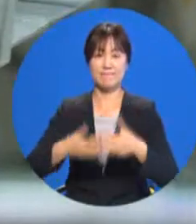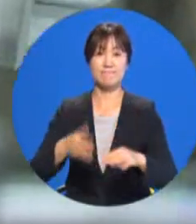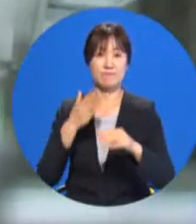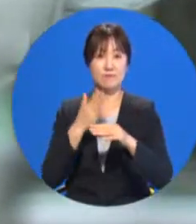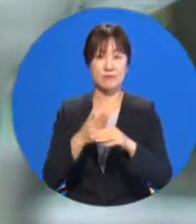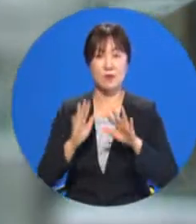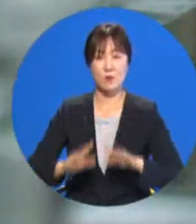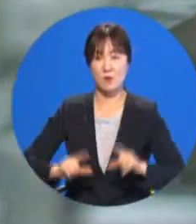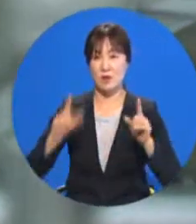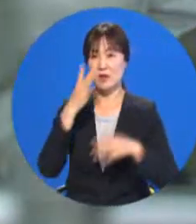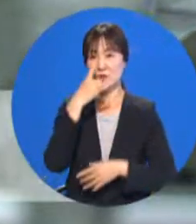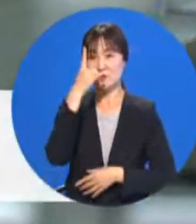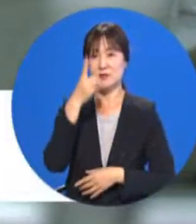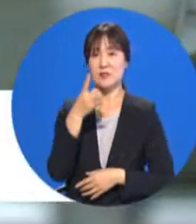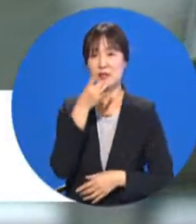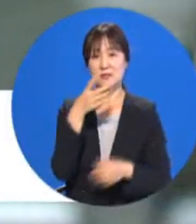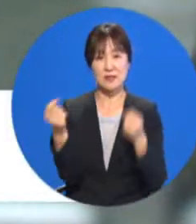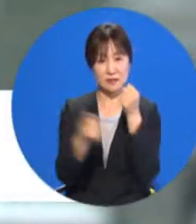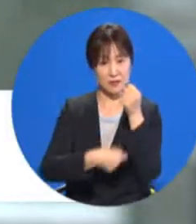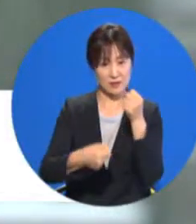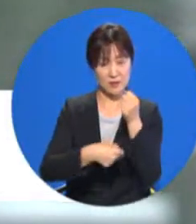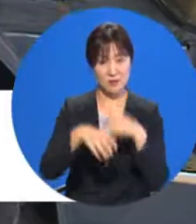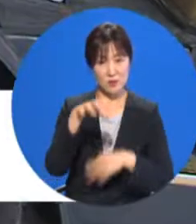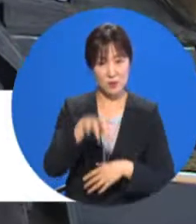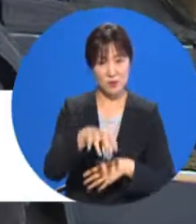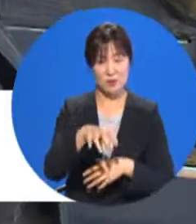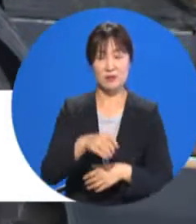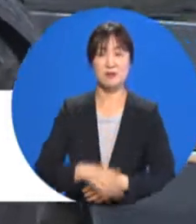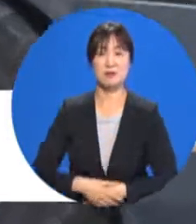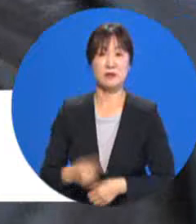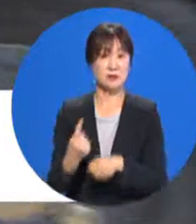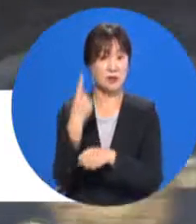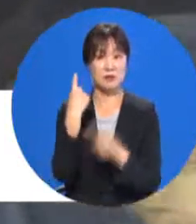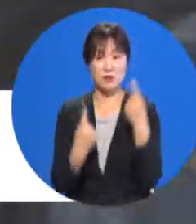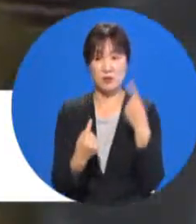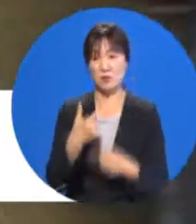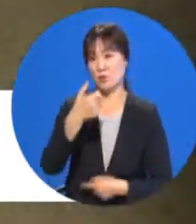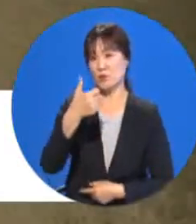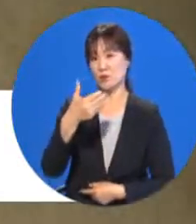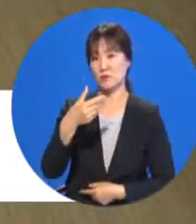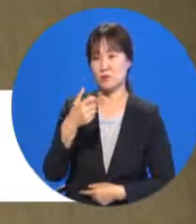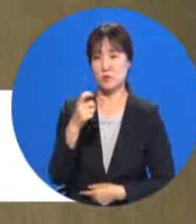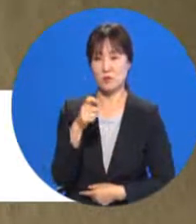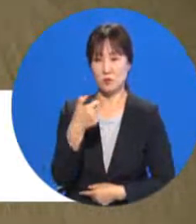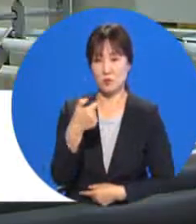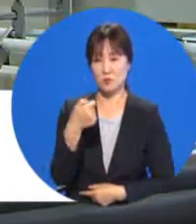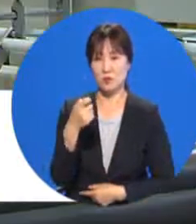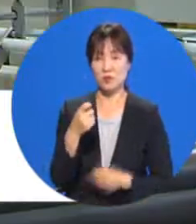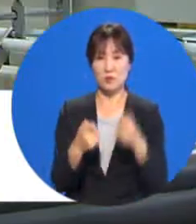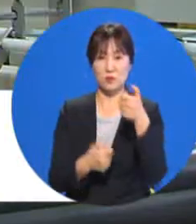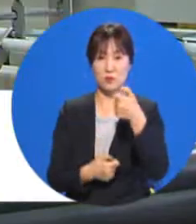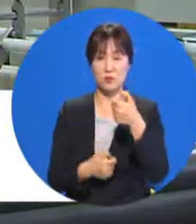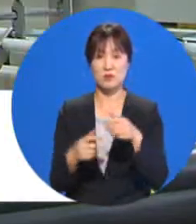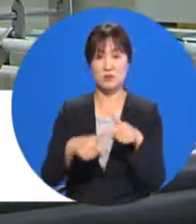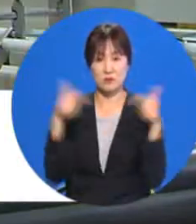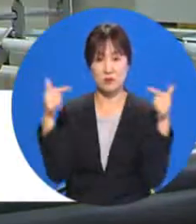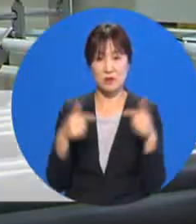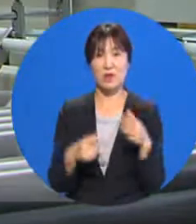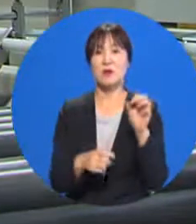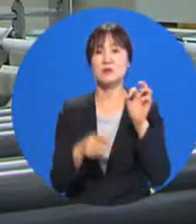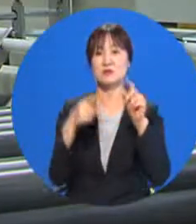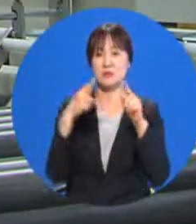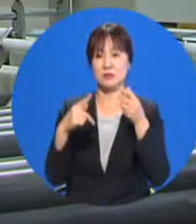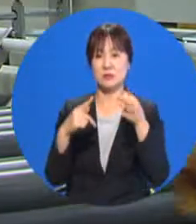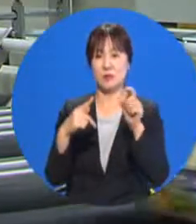올해 순천의 벼 조기재배 단지에서 수확될 햅쌀은 지난해보다 50톤 많은 800여 톤. 10kg 한 포대에